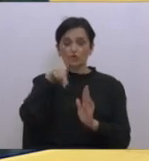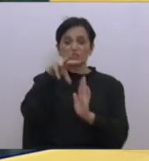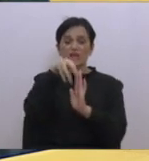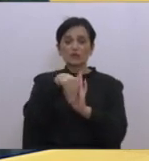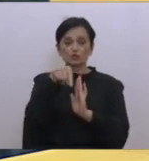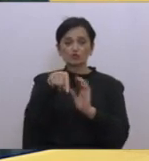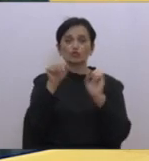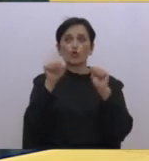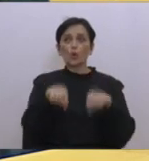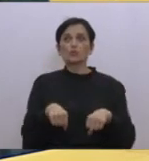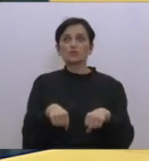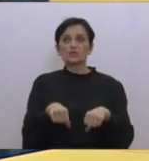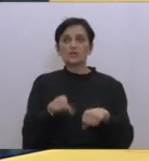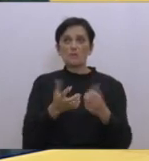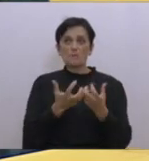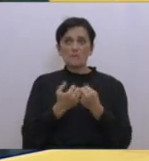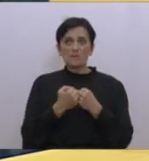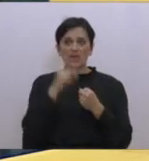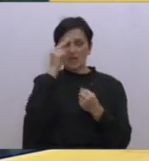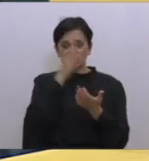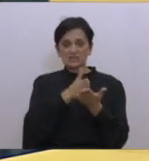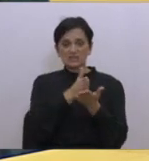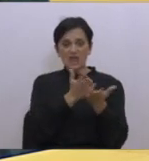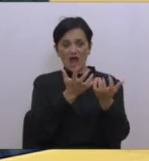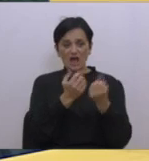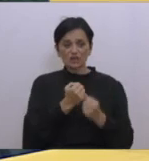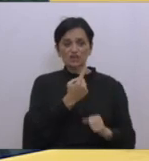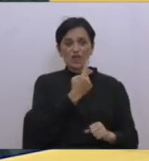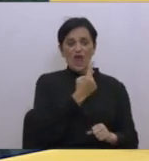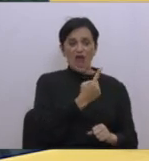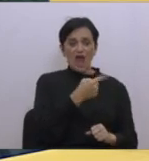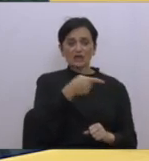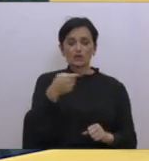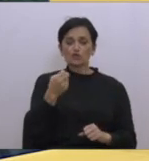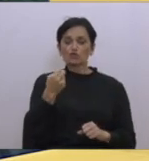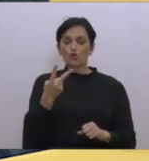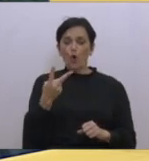შეუძლია მიიღოს სტაჟორად 1-დან 12 თვემდე ვადით